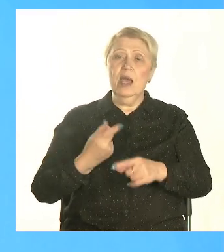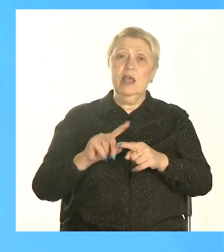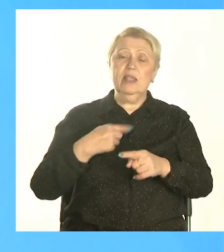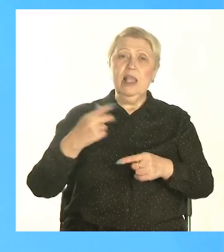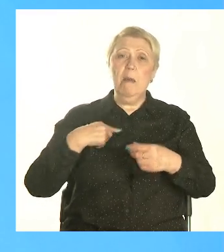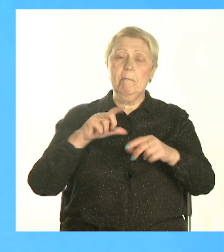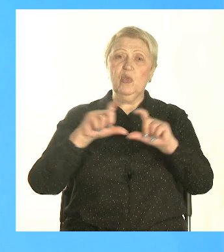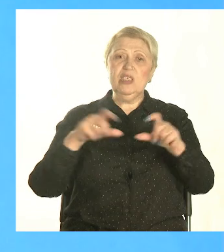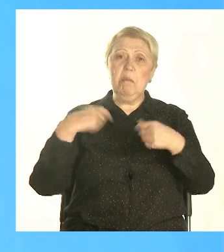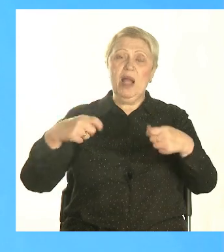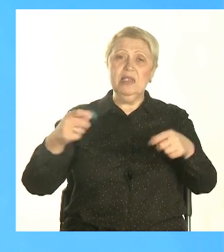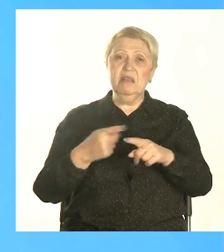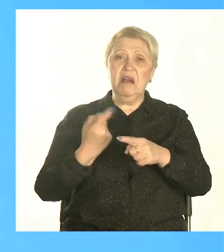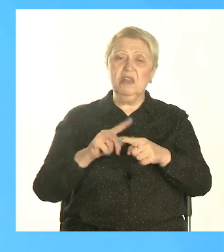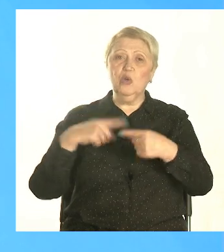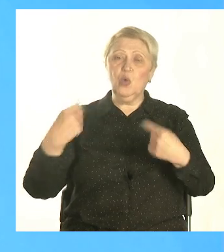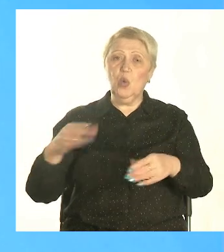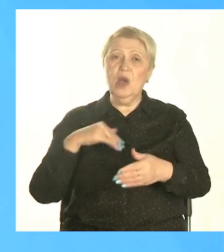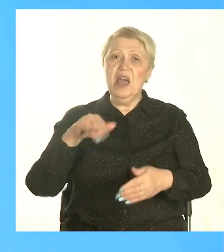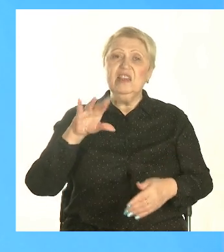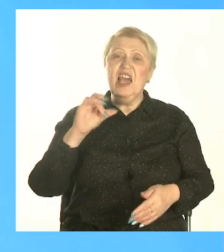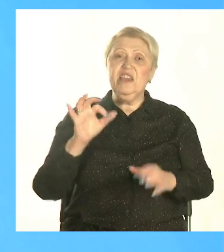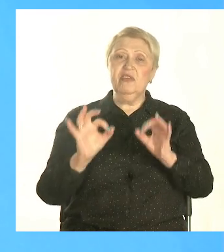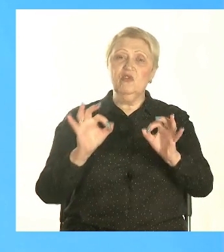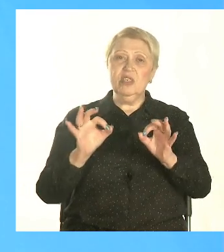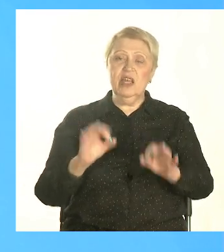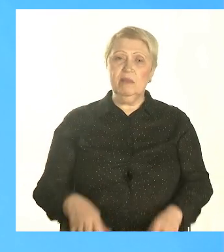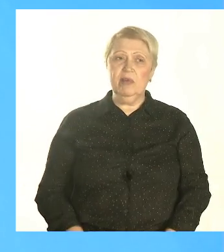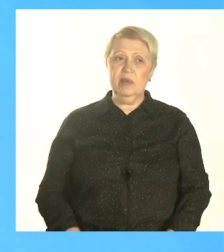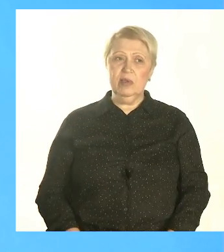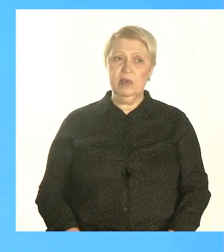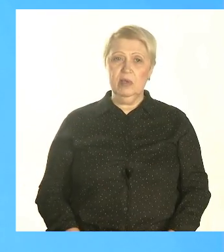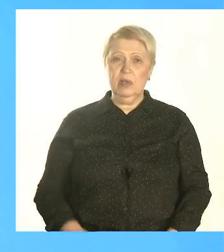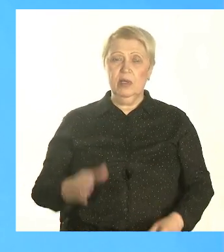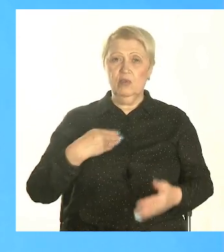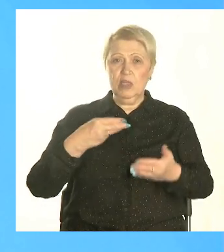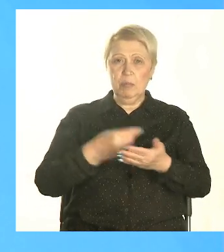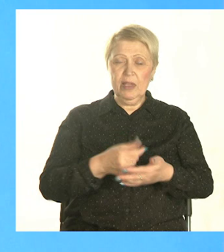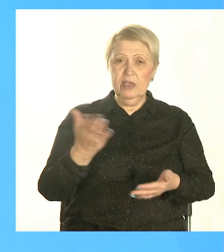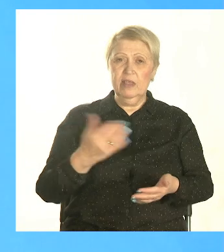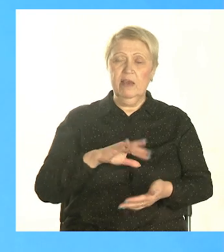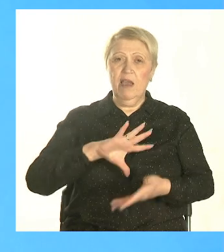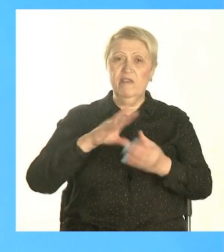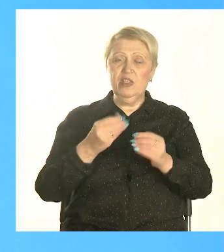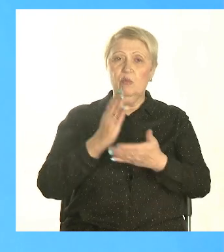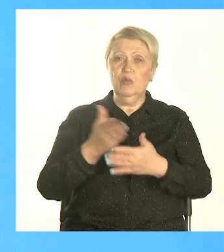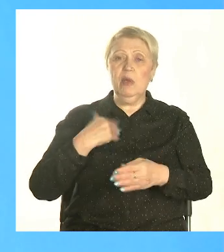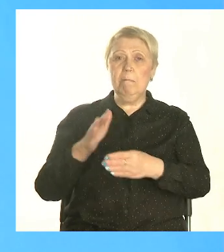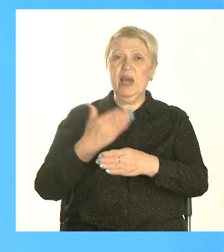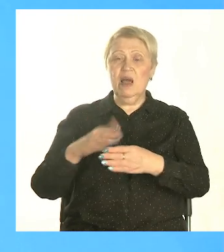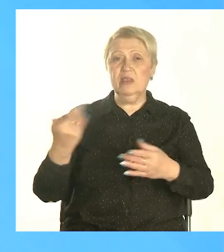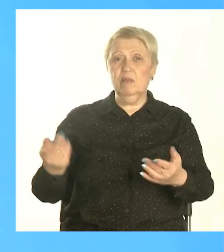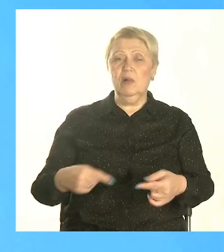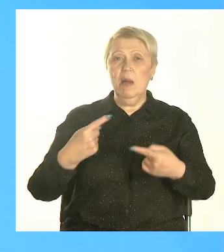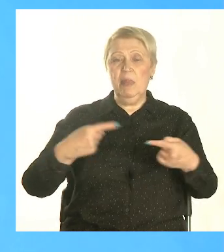норматив, и плата возникает, норматив умноженный на тариф. Платить теперь по-разному будут, исходя из,